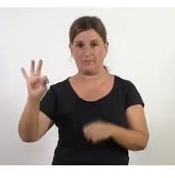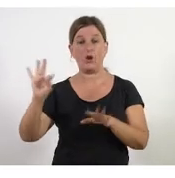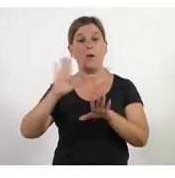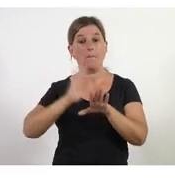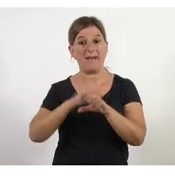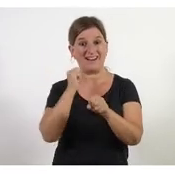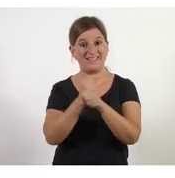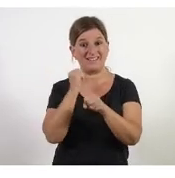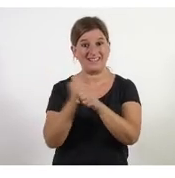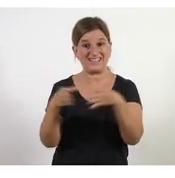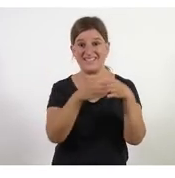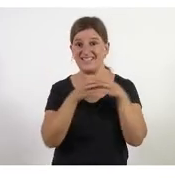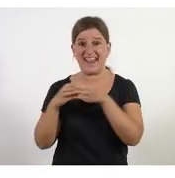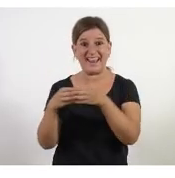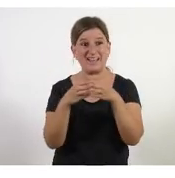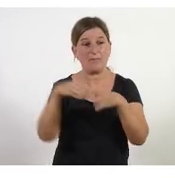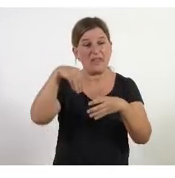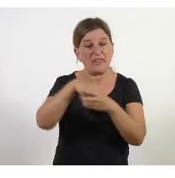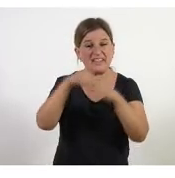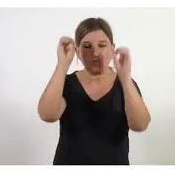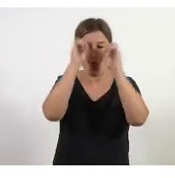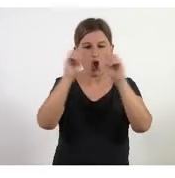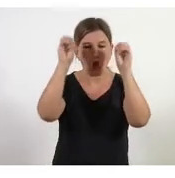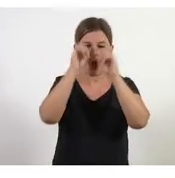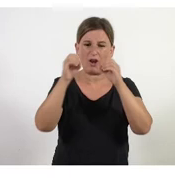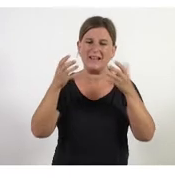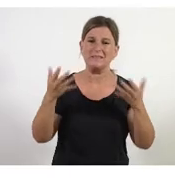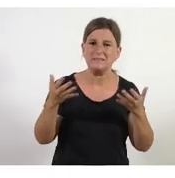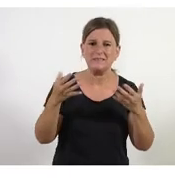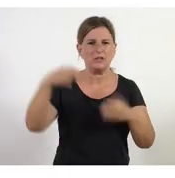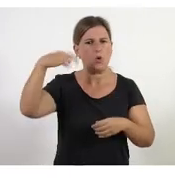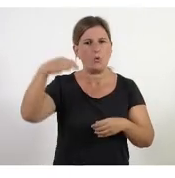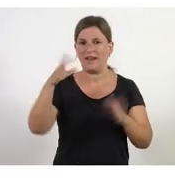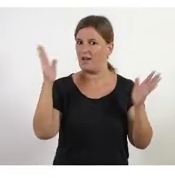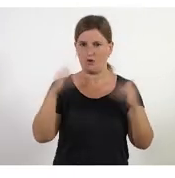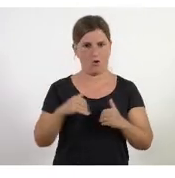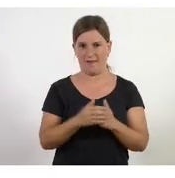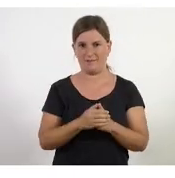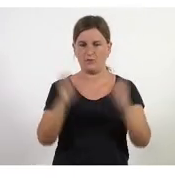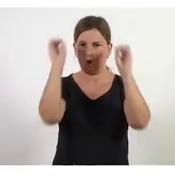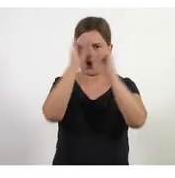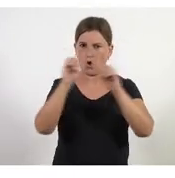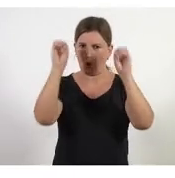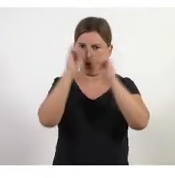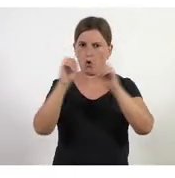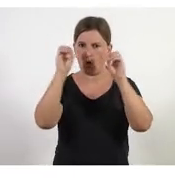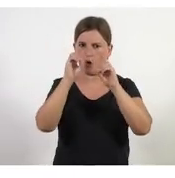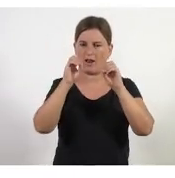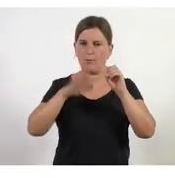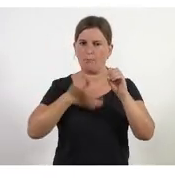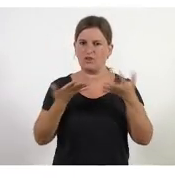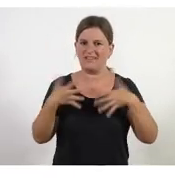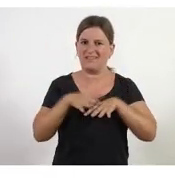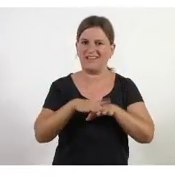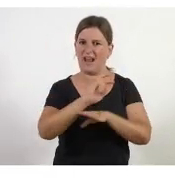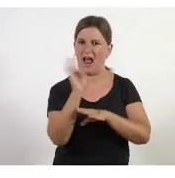de Google, no hi ha una solució en exclusiva. Google facilita molt la integració en altres